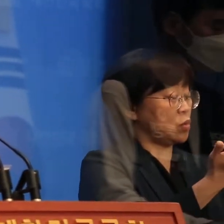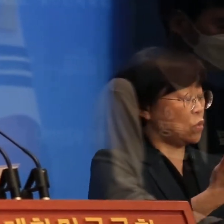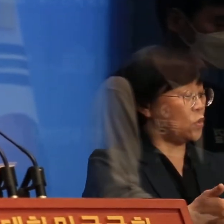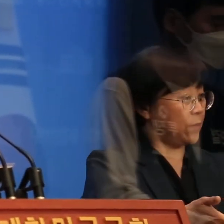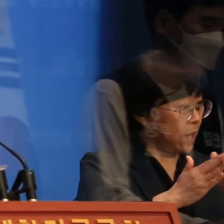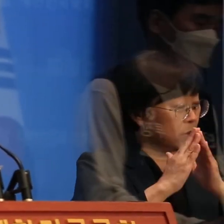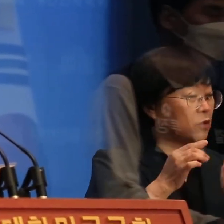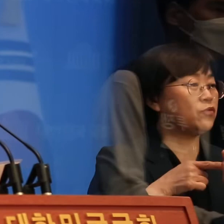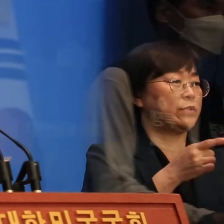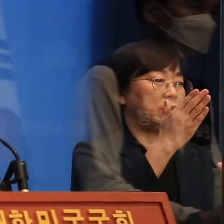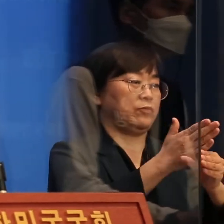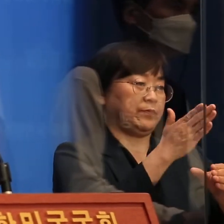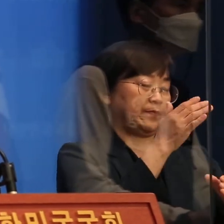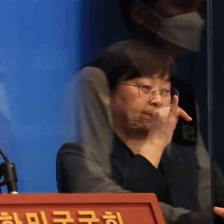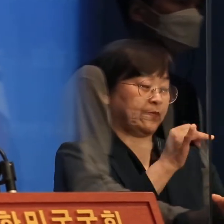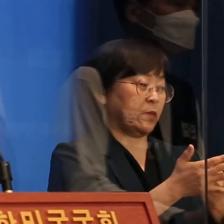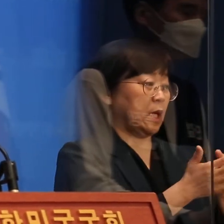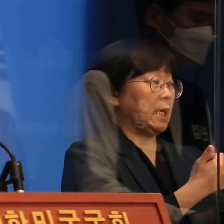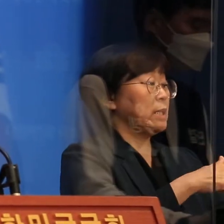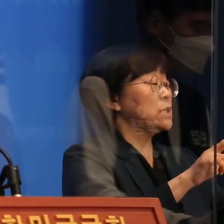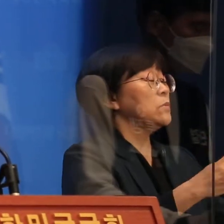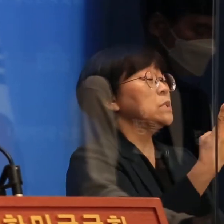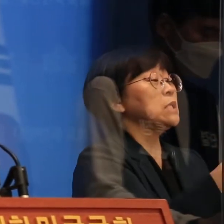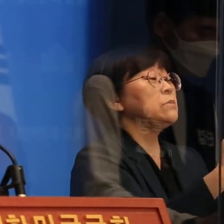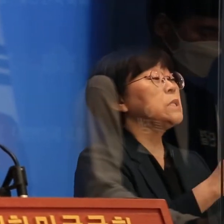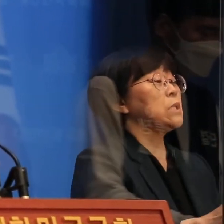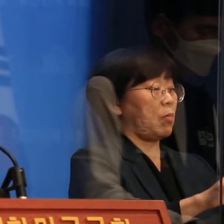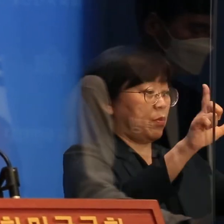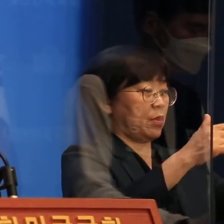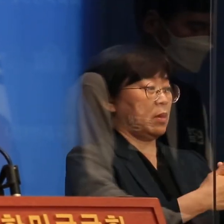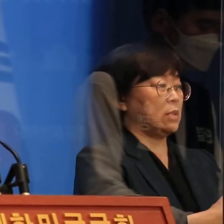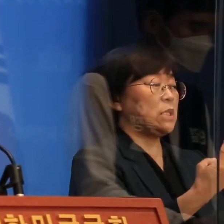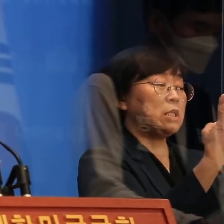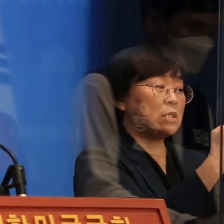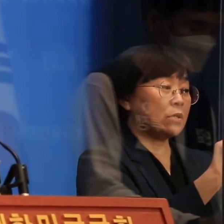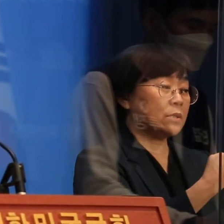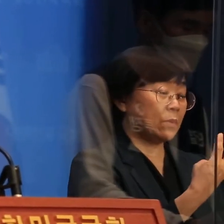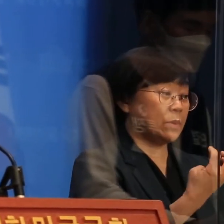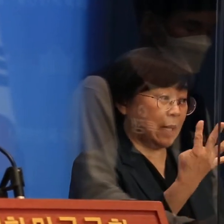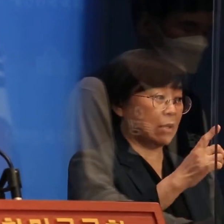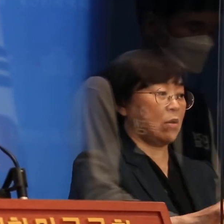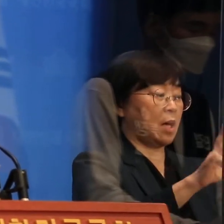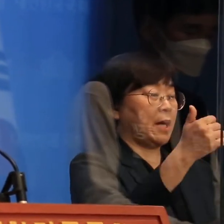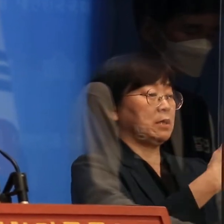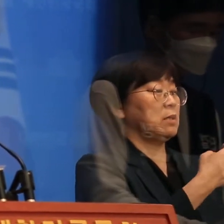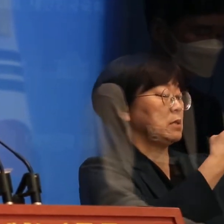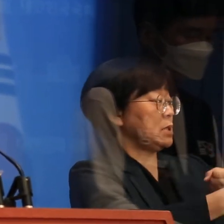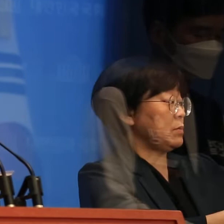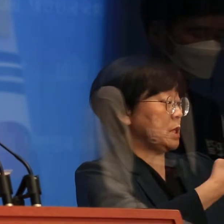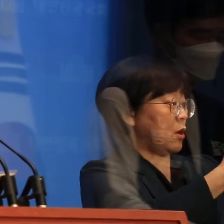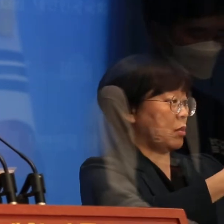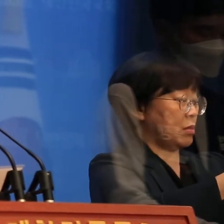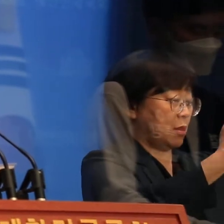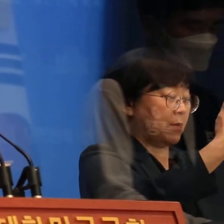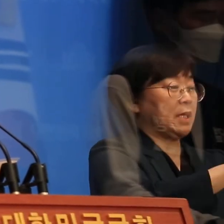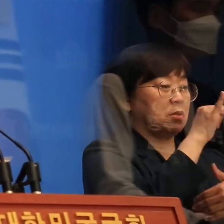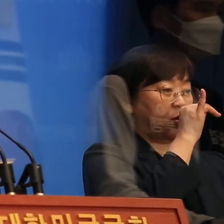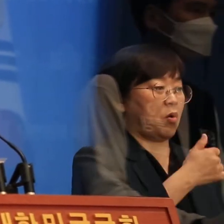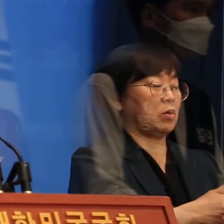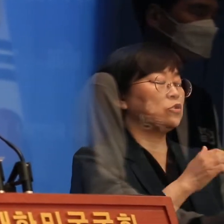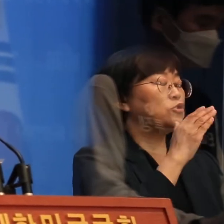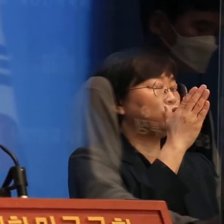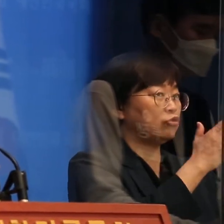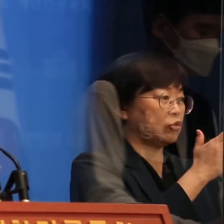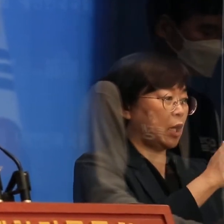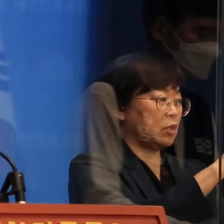추진하고 있습니다. 지금이 2022년입니다. 2034년까지 12년 정도밖에 남지 않았습니다.